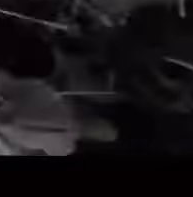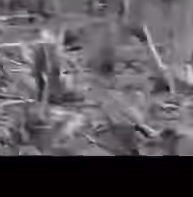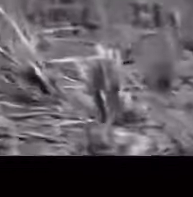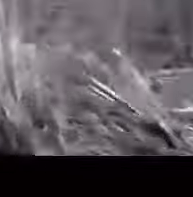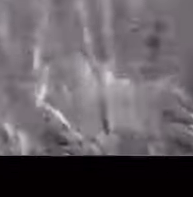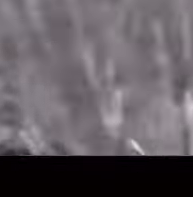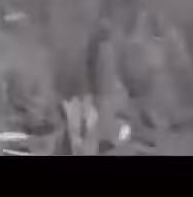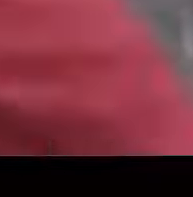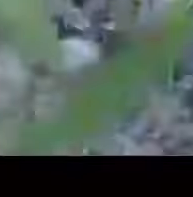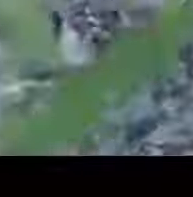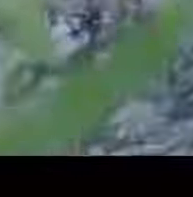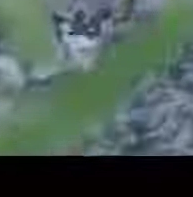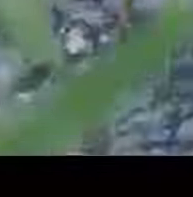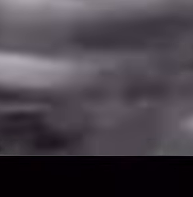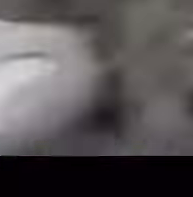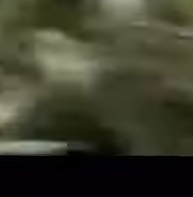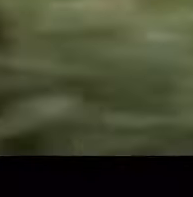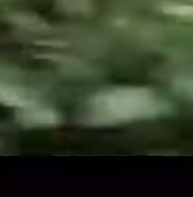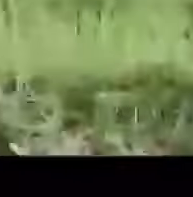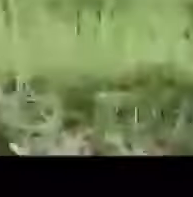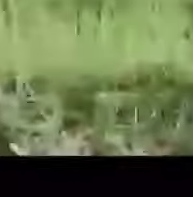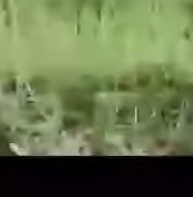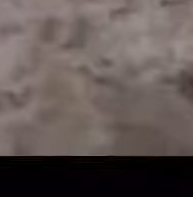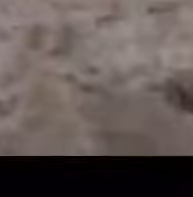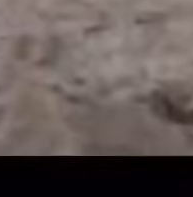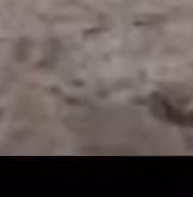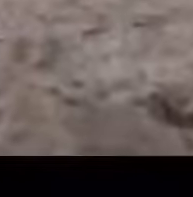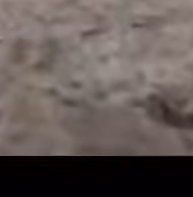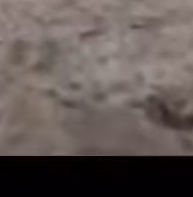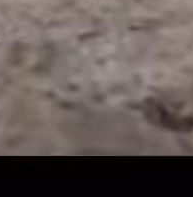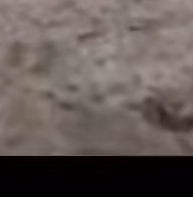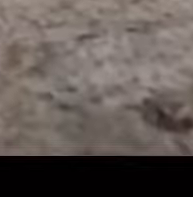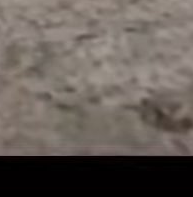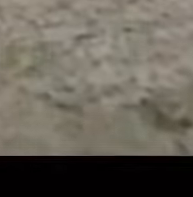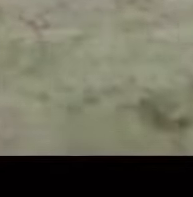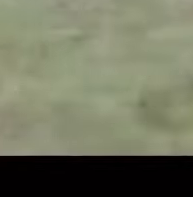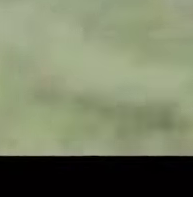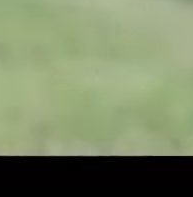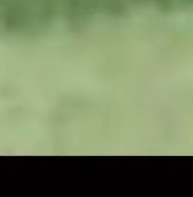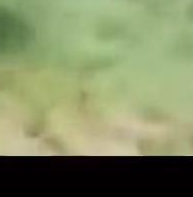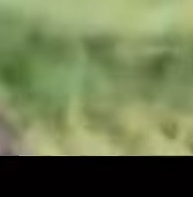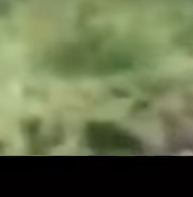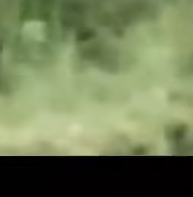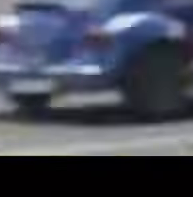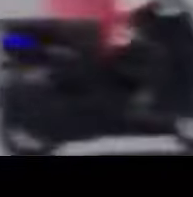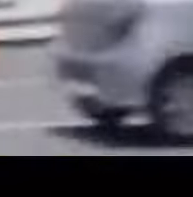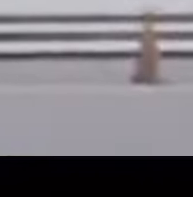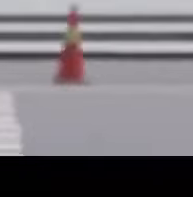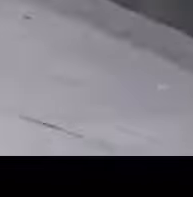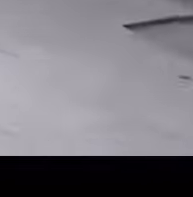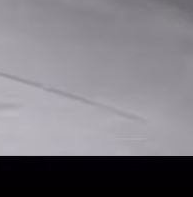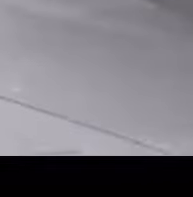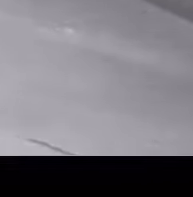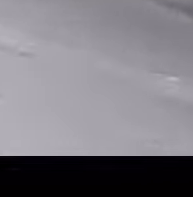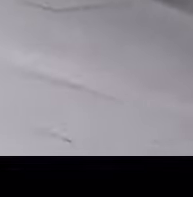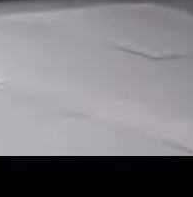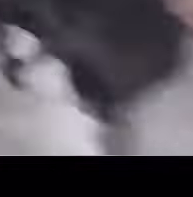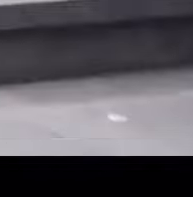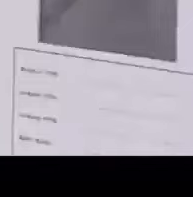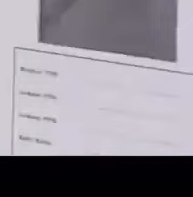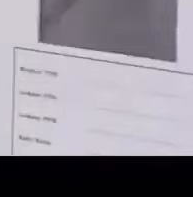Setiap hari yang kita lalui adalah cerita besar kita. Di sana ada tantangan besar yang harus kita